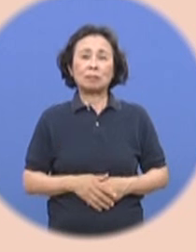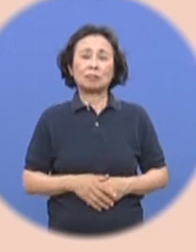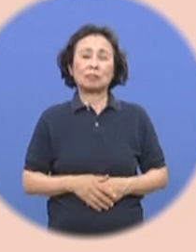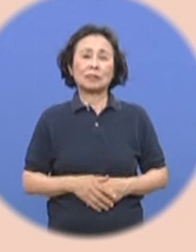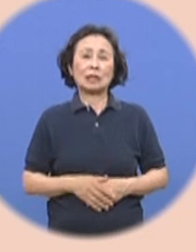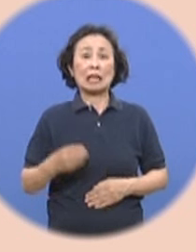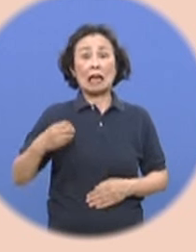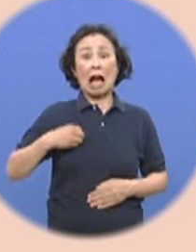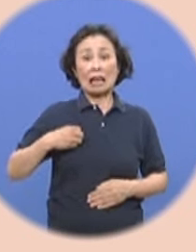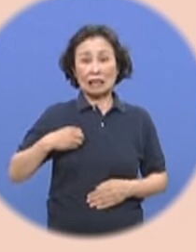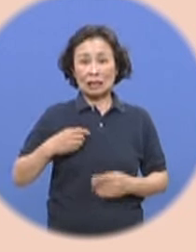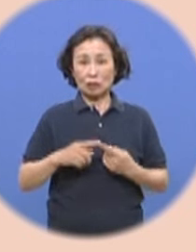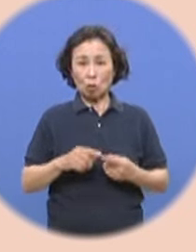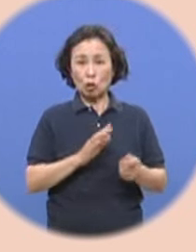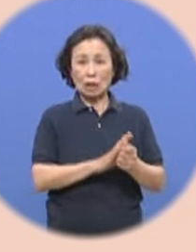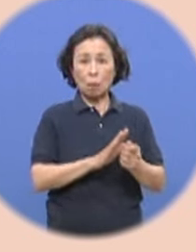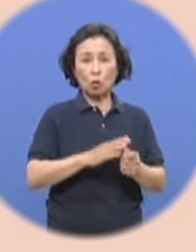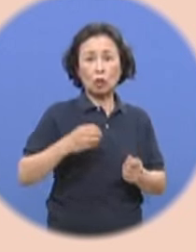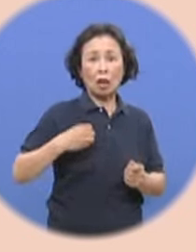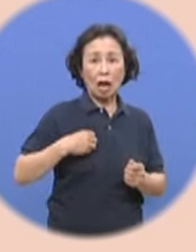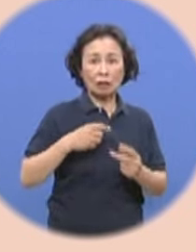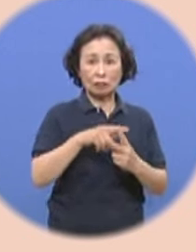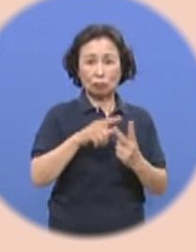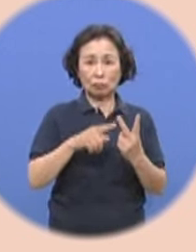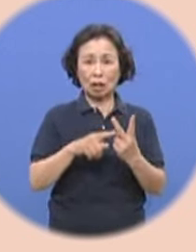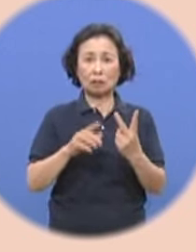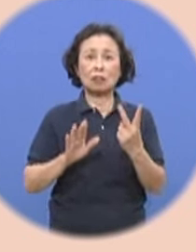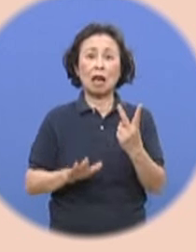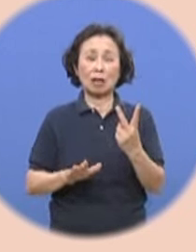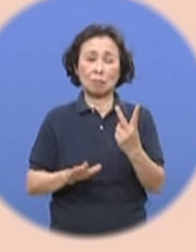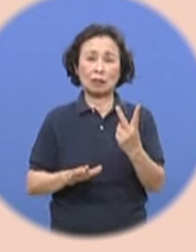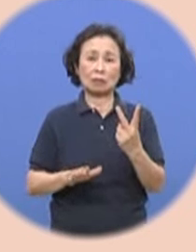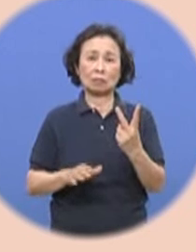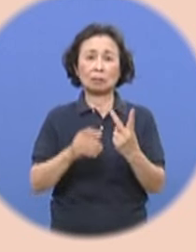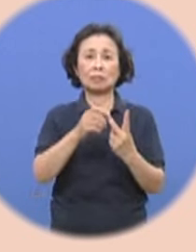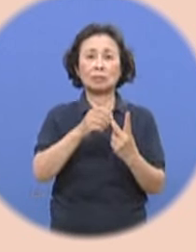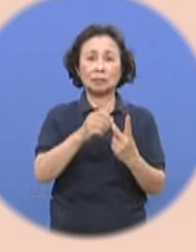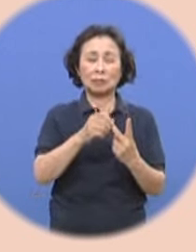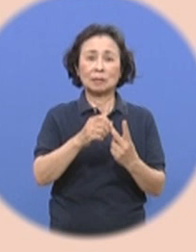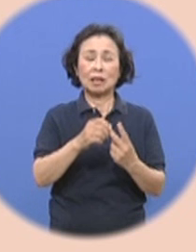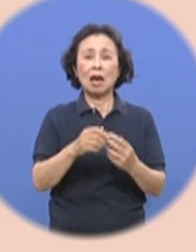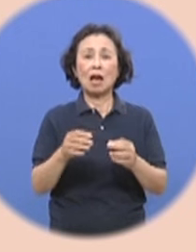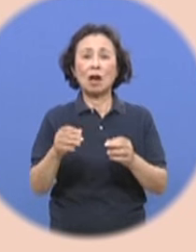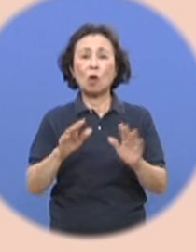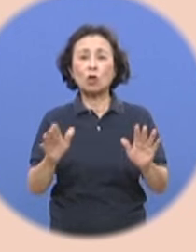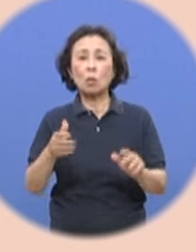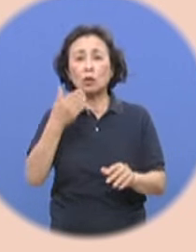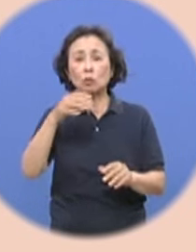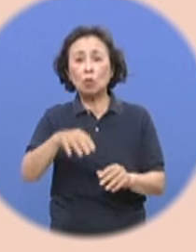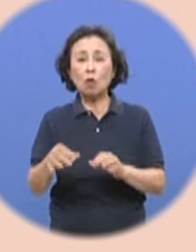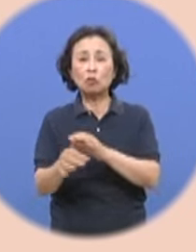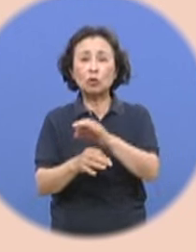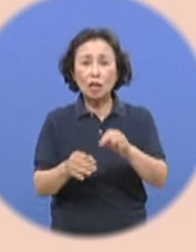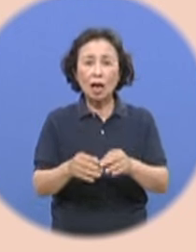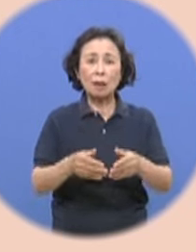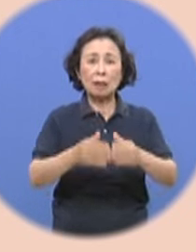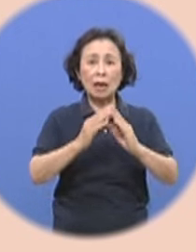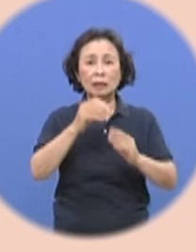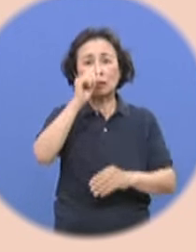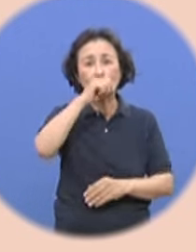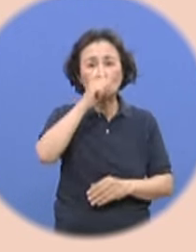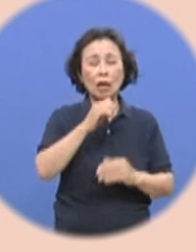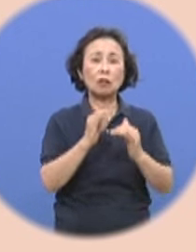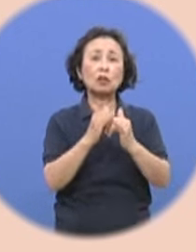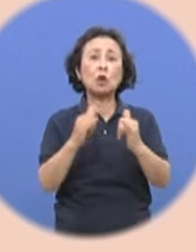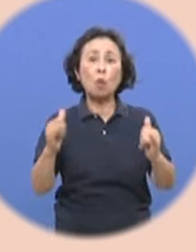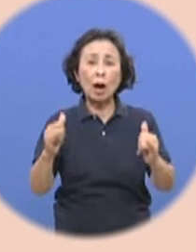会員とサポーター会員で構成されています。子ども食堂を運営または開設予定の皆様